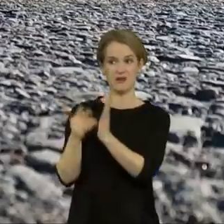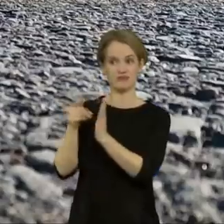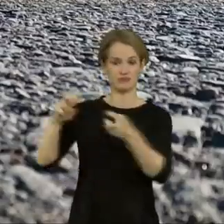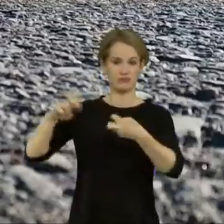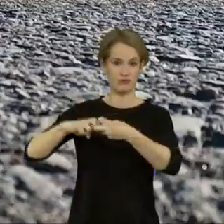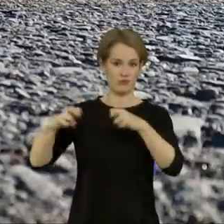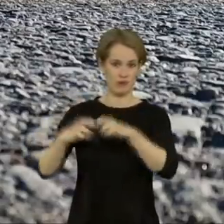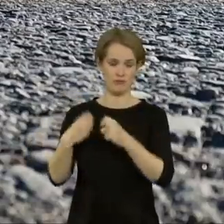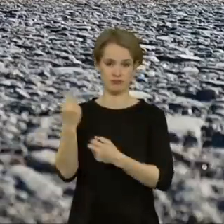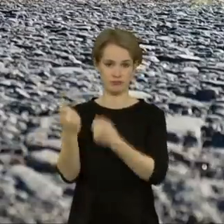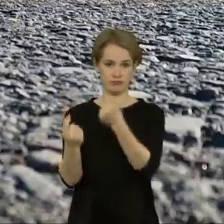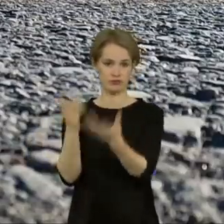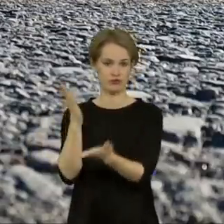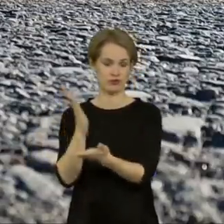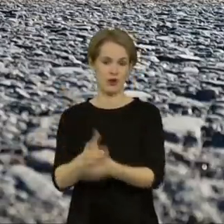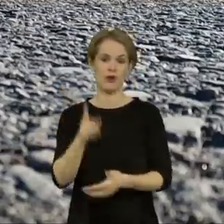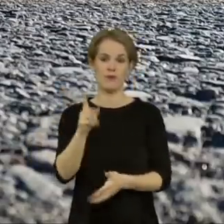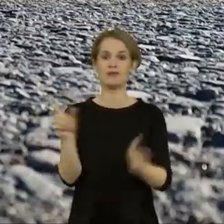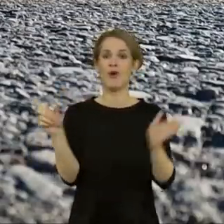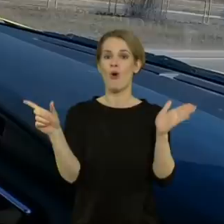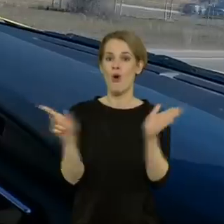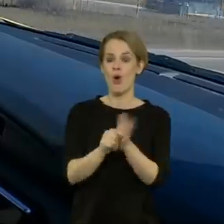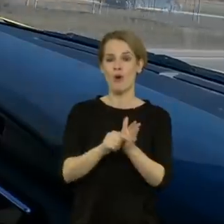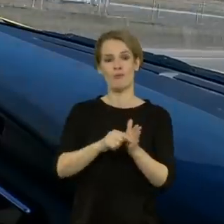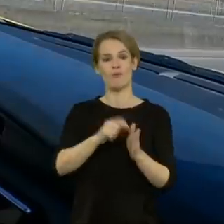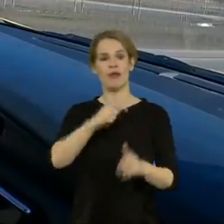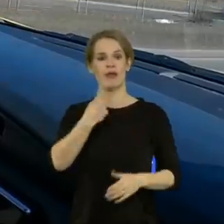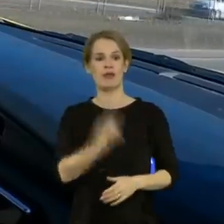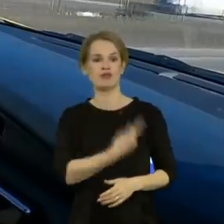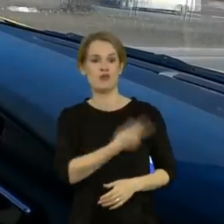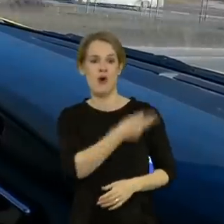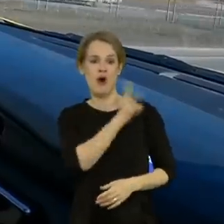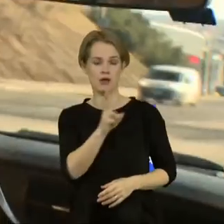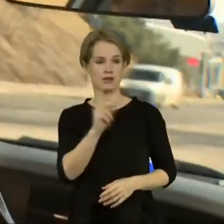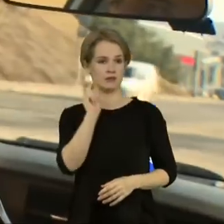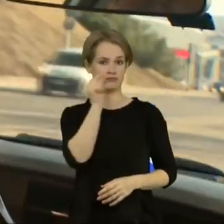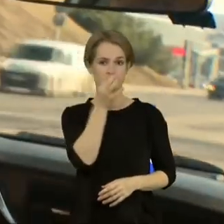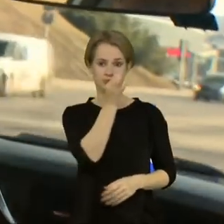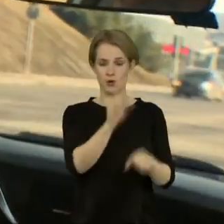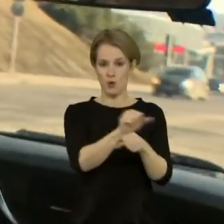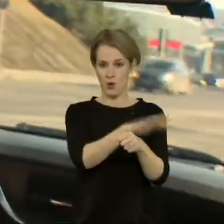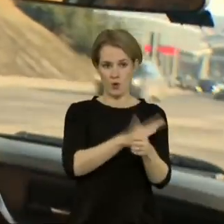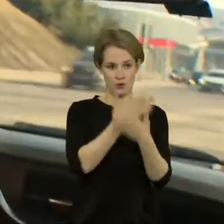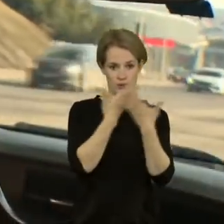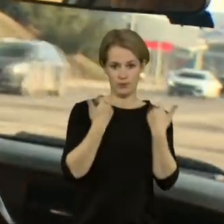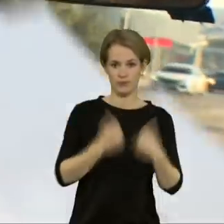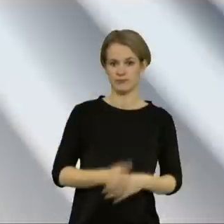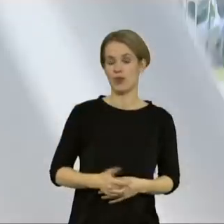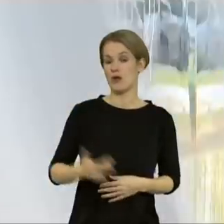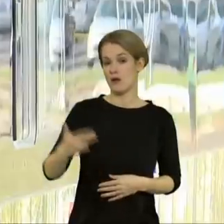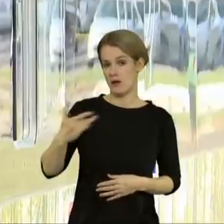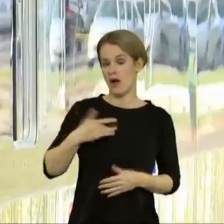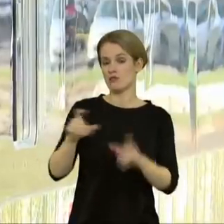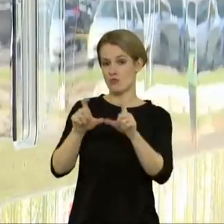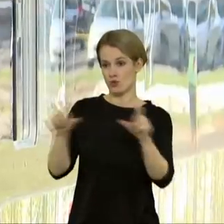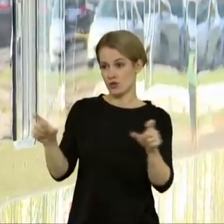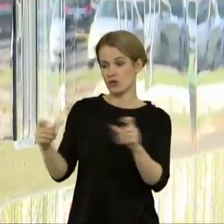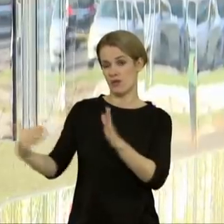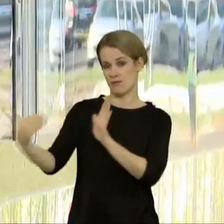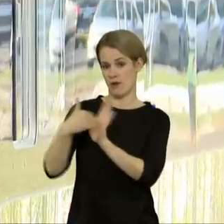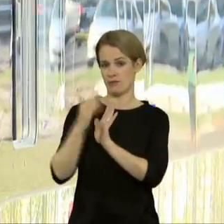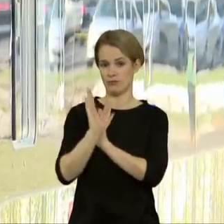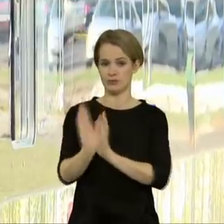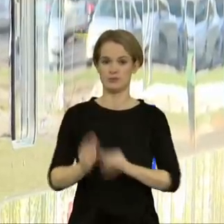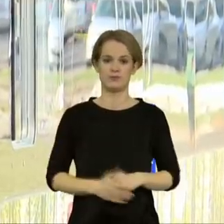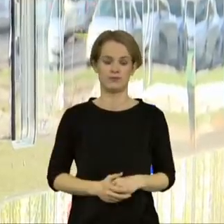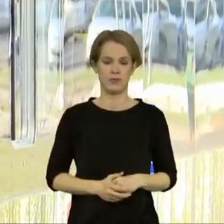galimybės kompensuoti privalomo instruktorių testavimo. Pradžioje, tai manau, kad mokyklos lėšomis bus viskas daroma. Valdžia suka